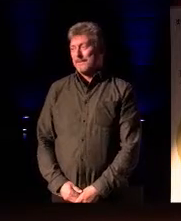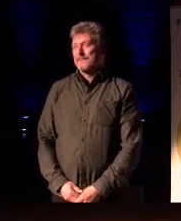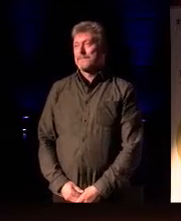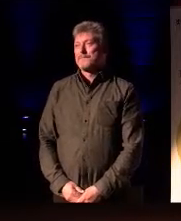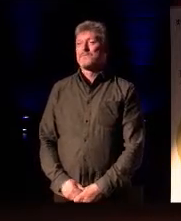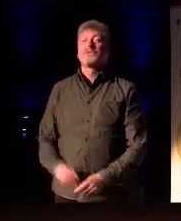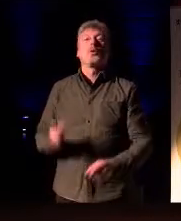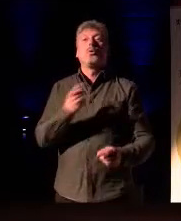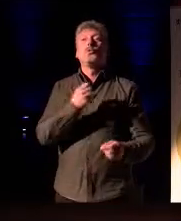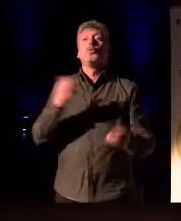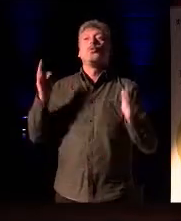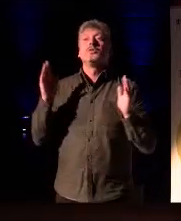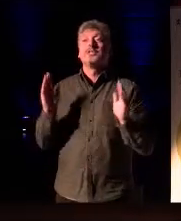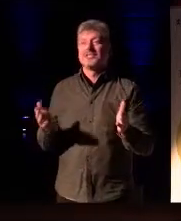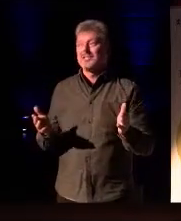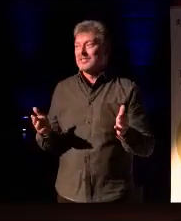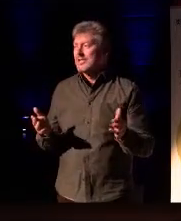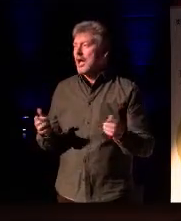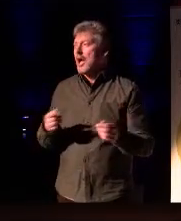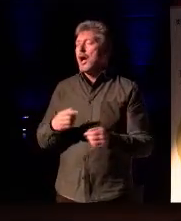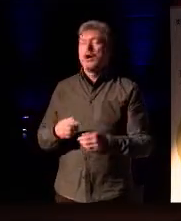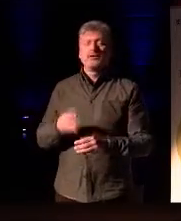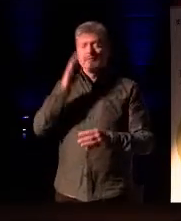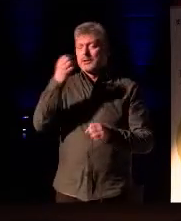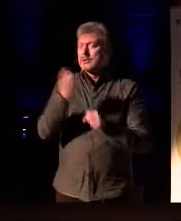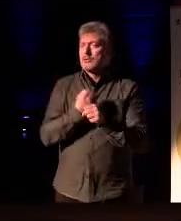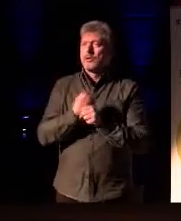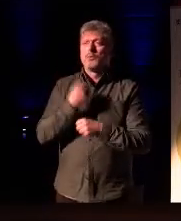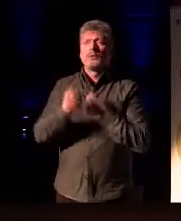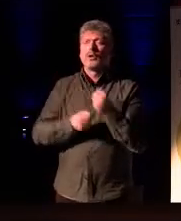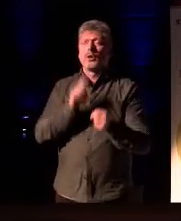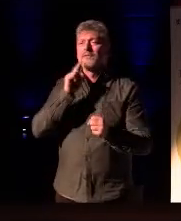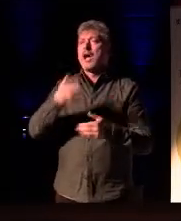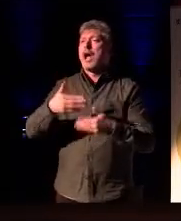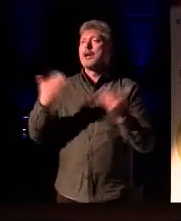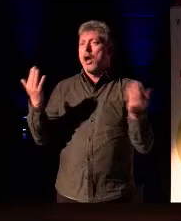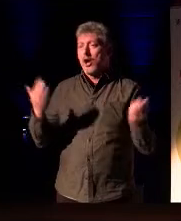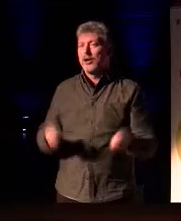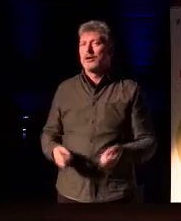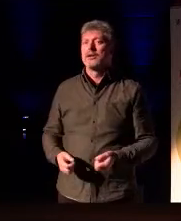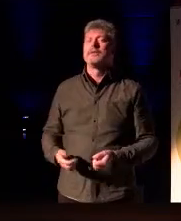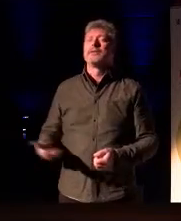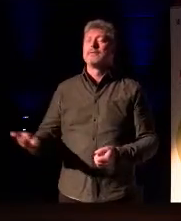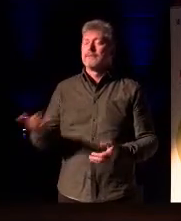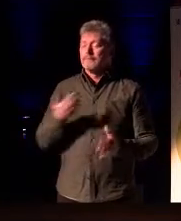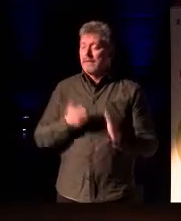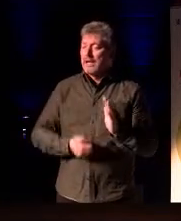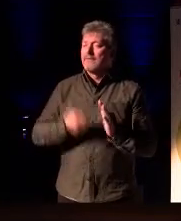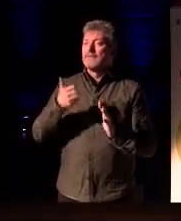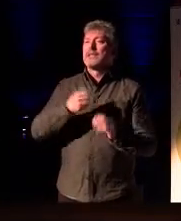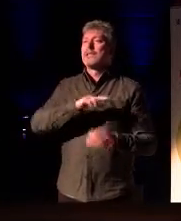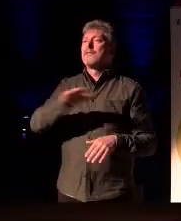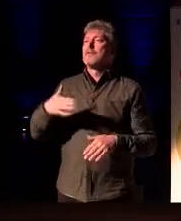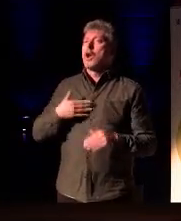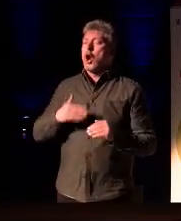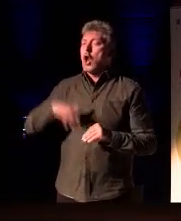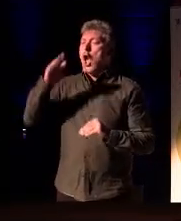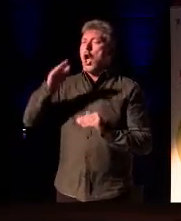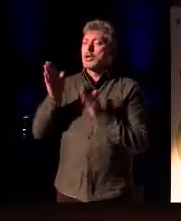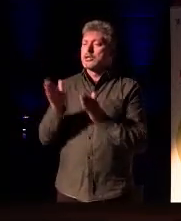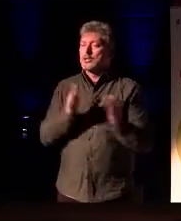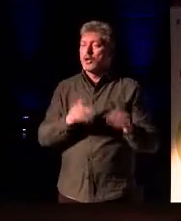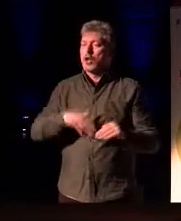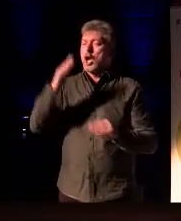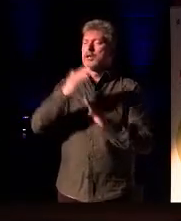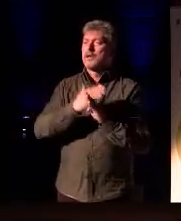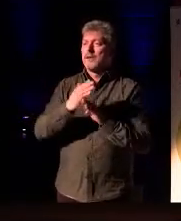Og tusen takk for den viktige jobben dere gjør hver eneste dag. Det er utrolig viktig at vi har høy standard og høy kvalitet i